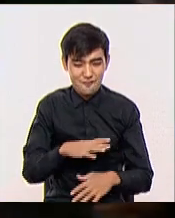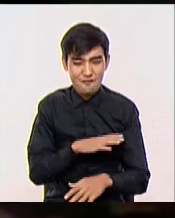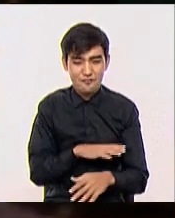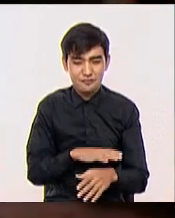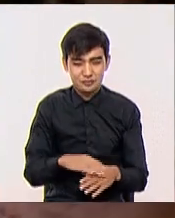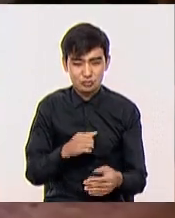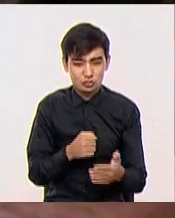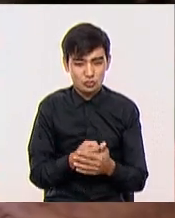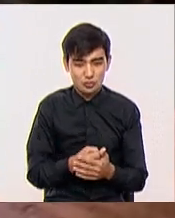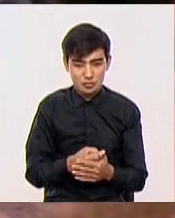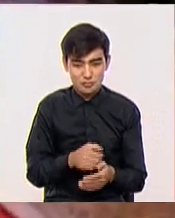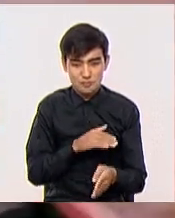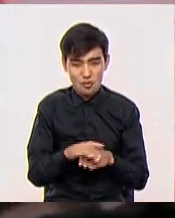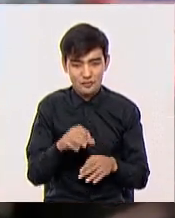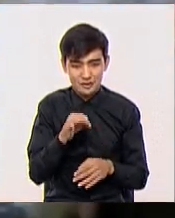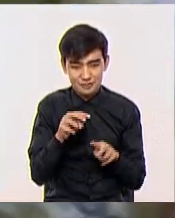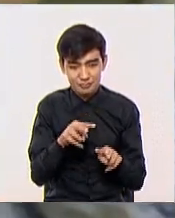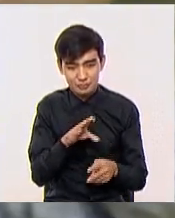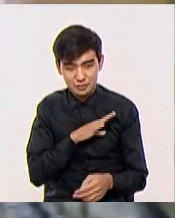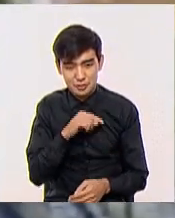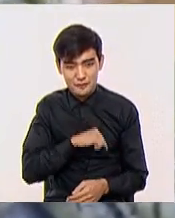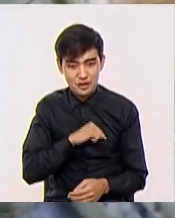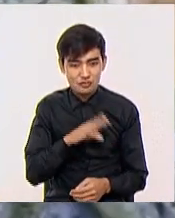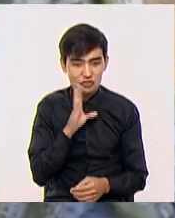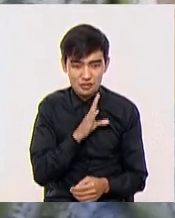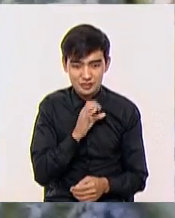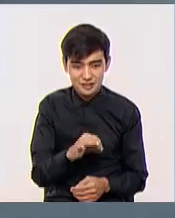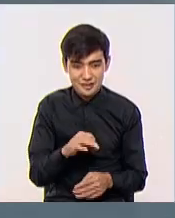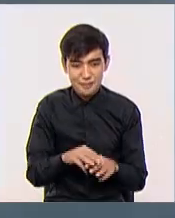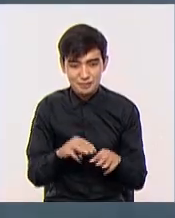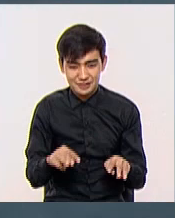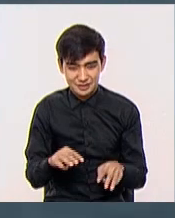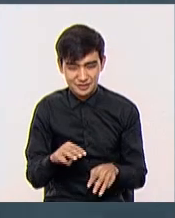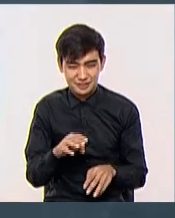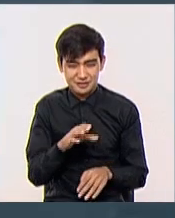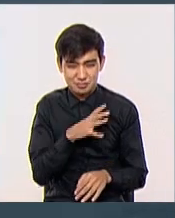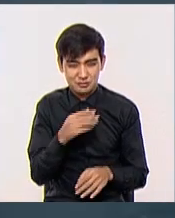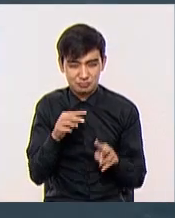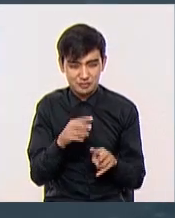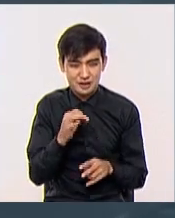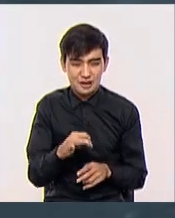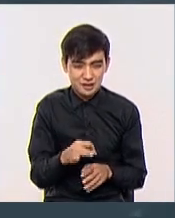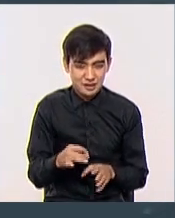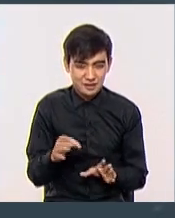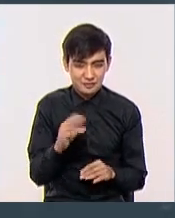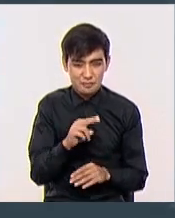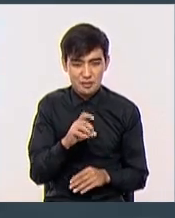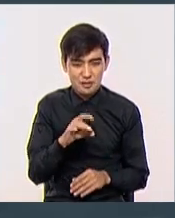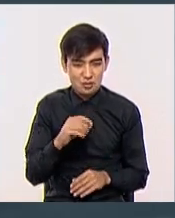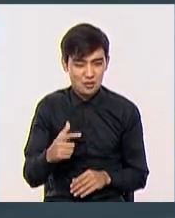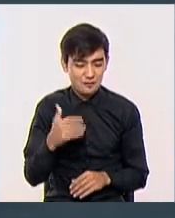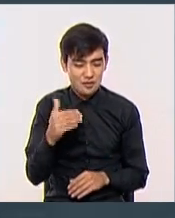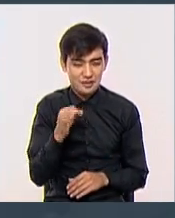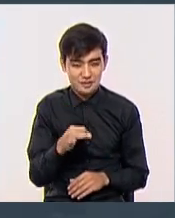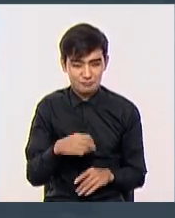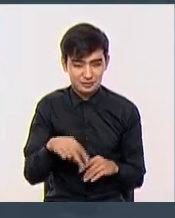с головы до пят контролировали поведение женщин сотрудники министерства по пропаганде добродетели и предотвращению порока они